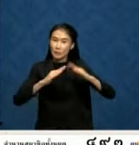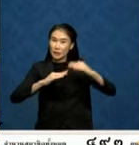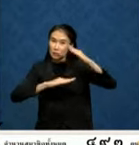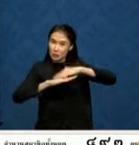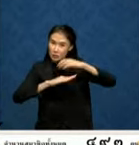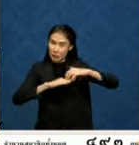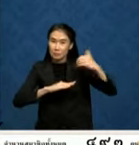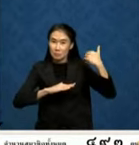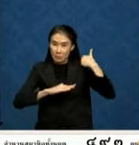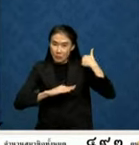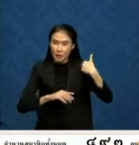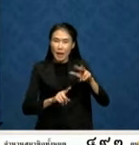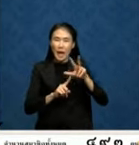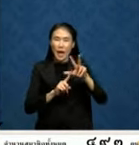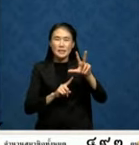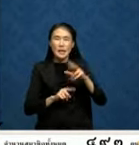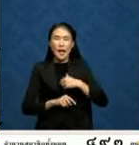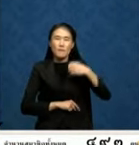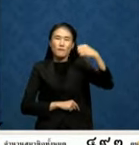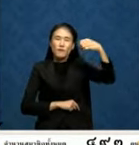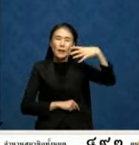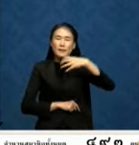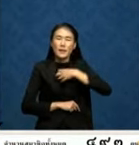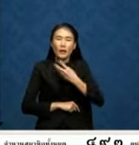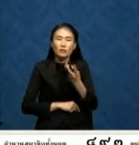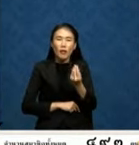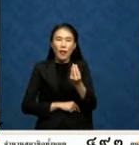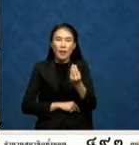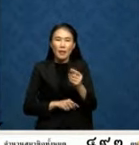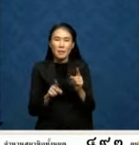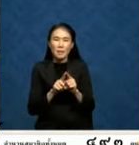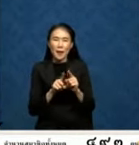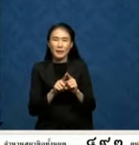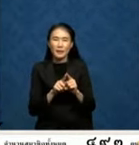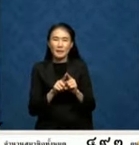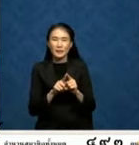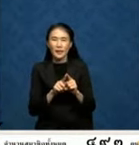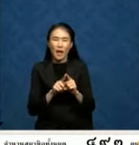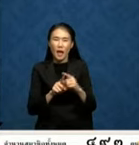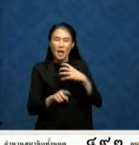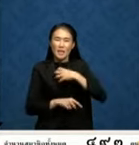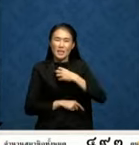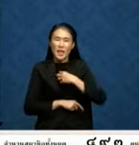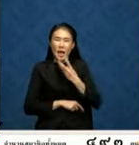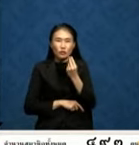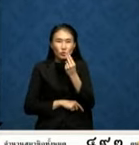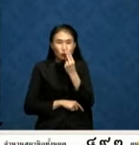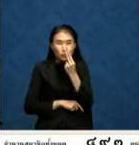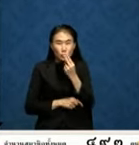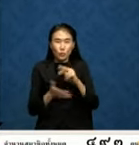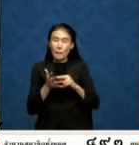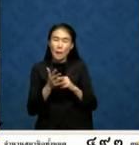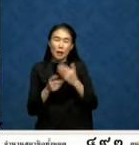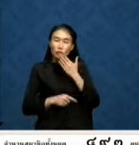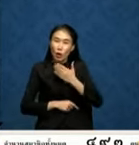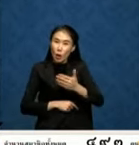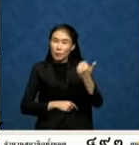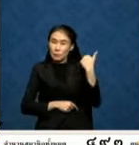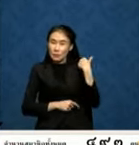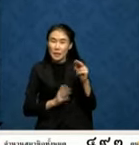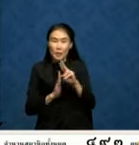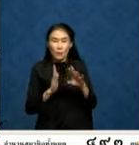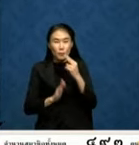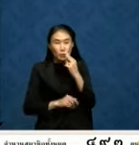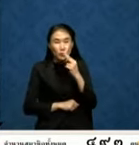ก็คือว่าความต้องการไฟฟ้าที่เขาต้องการเนี่ยมันมีความต้องการที่ให้เกิดความสม่ำเสมอในระบบแล้วเ